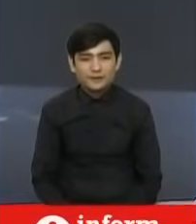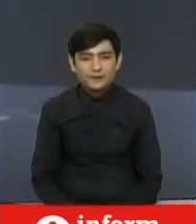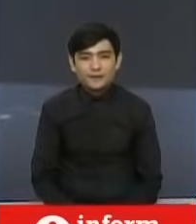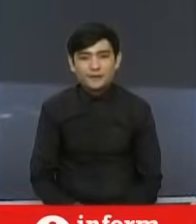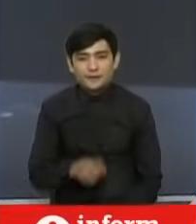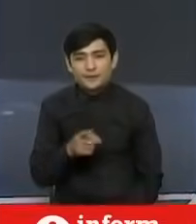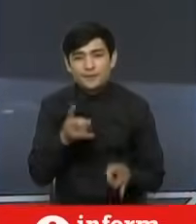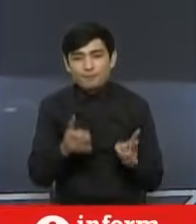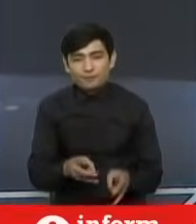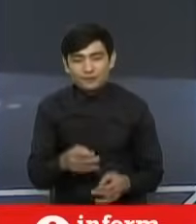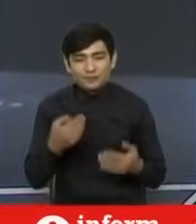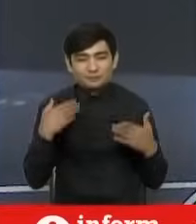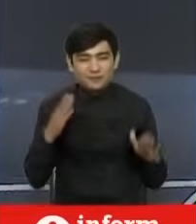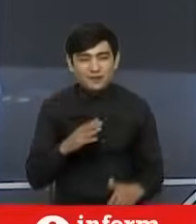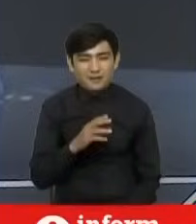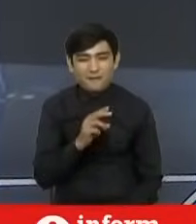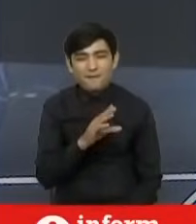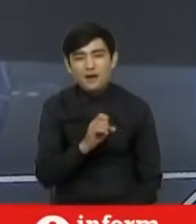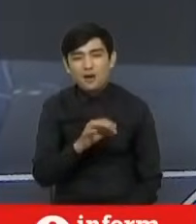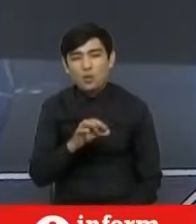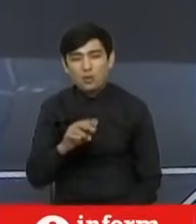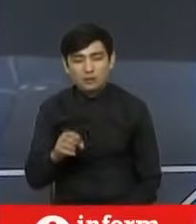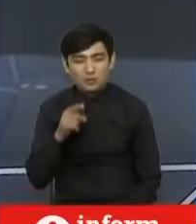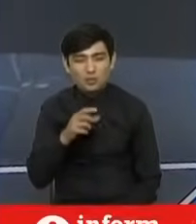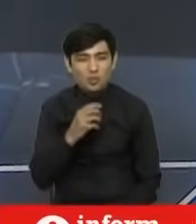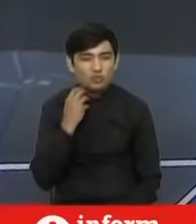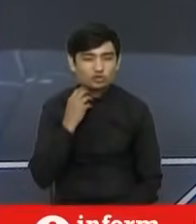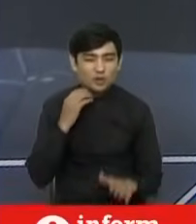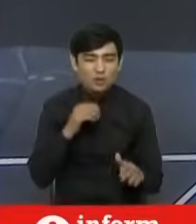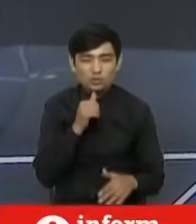Попавшая в беду ворона вызвала переполох в Кокшетау. Застрявшую на